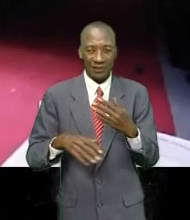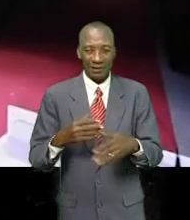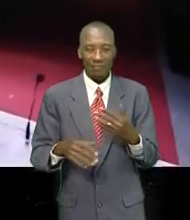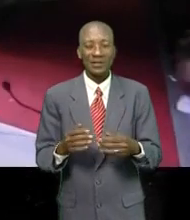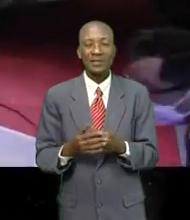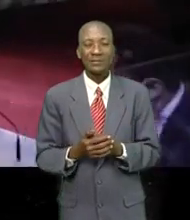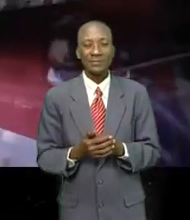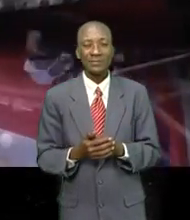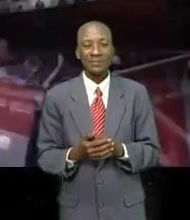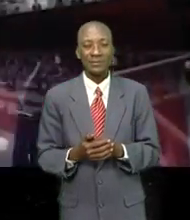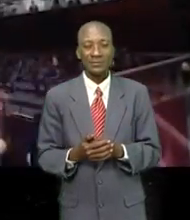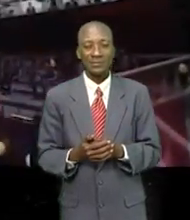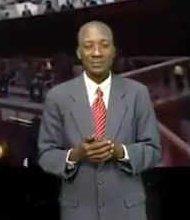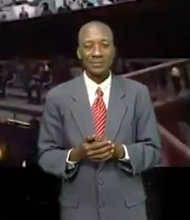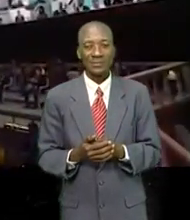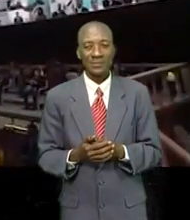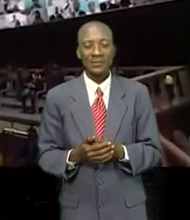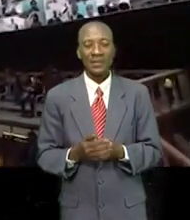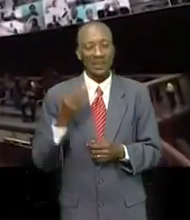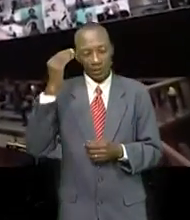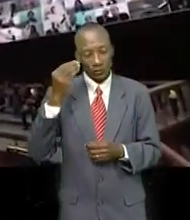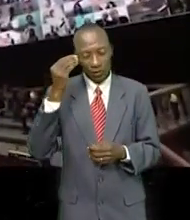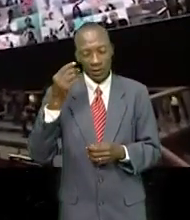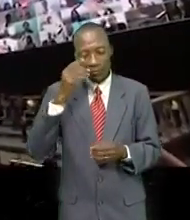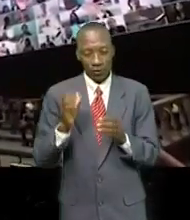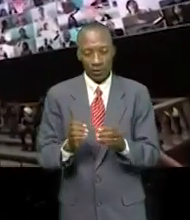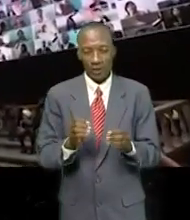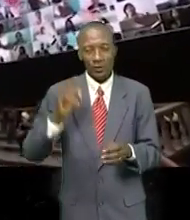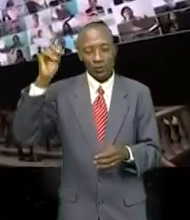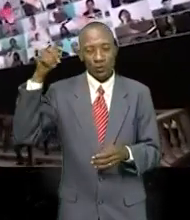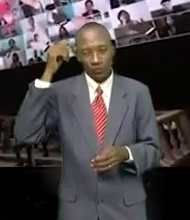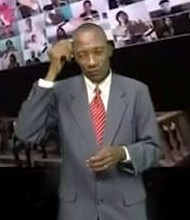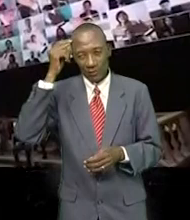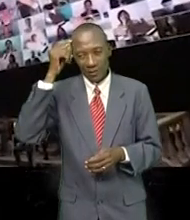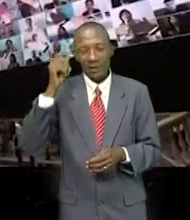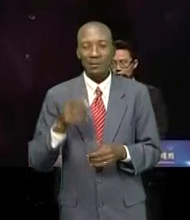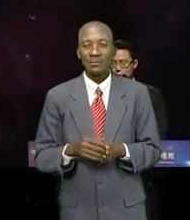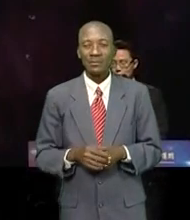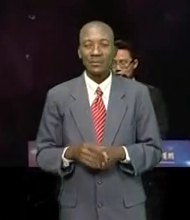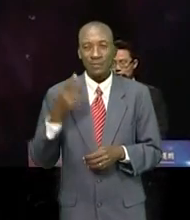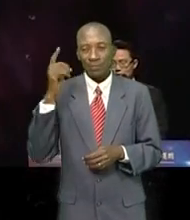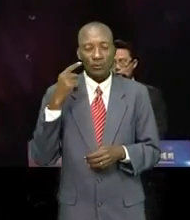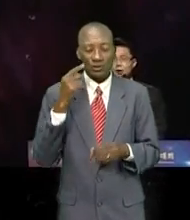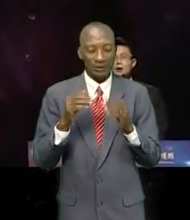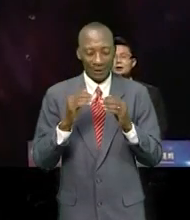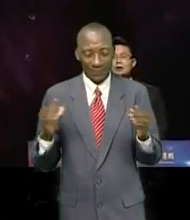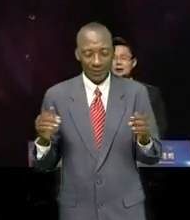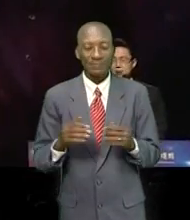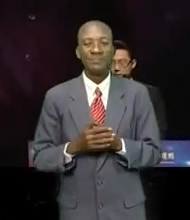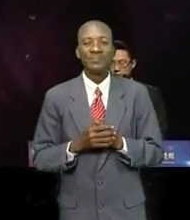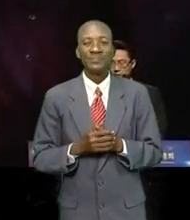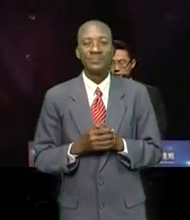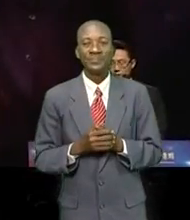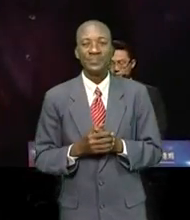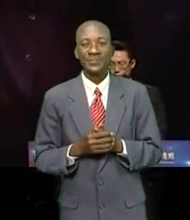mission de soutenir les efforts des organisations gouvernementales engagé dans la consolidation de la paix. La résolution lançant ce projet